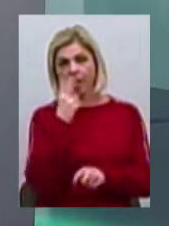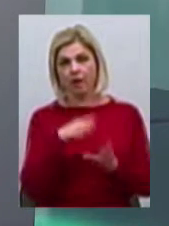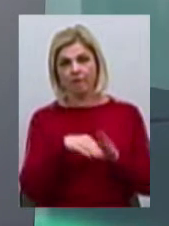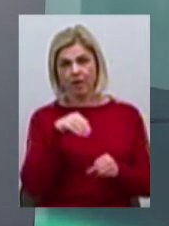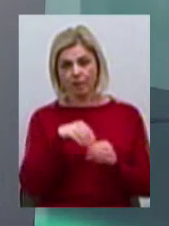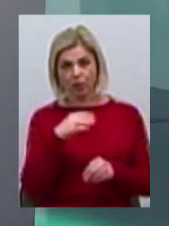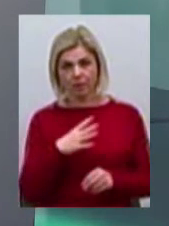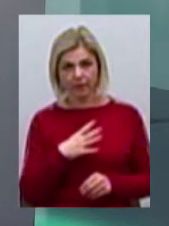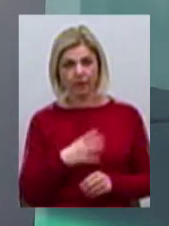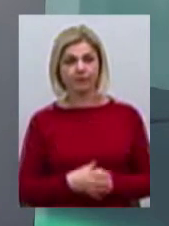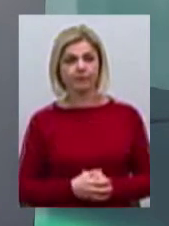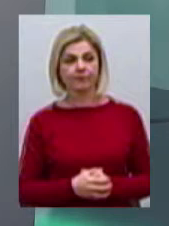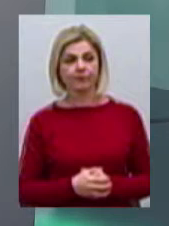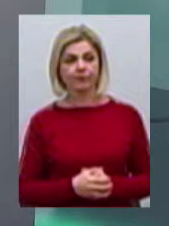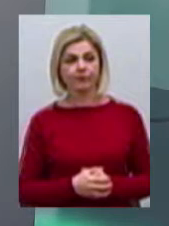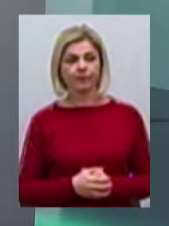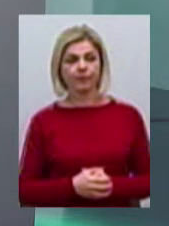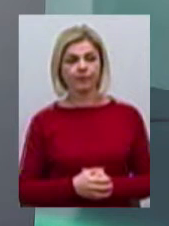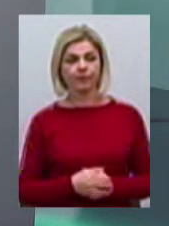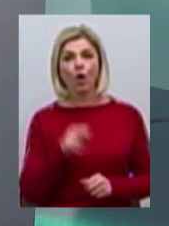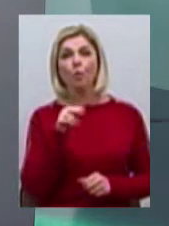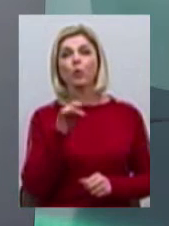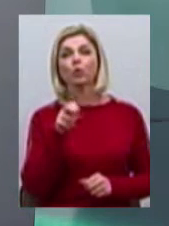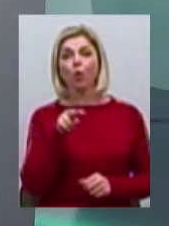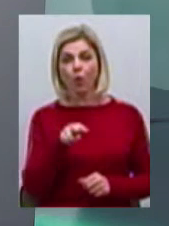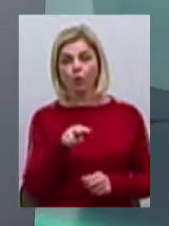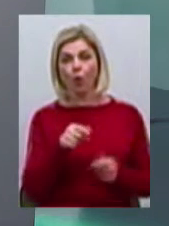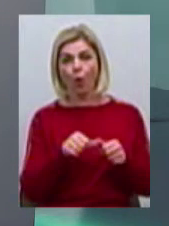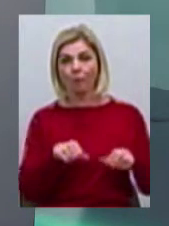проходять. От, ну, це звичайні ось протоколи комісії.